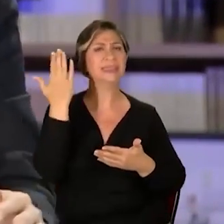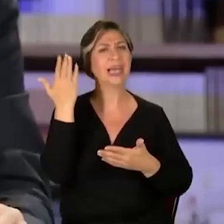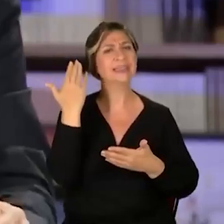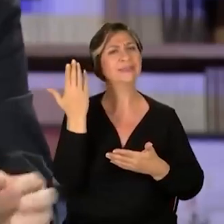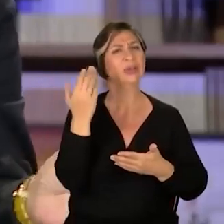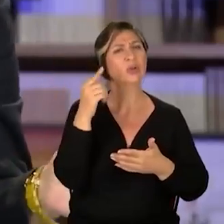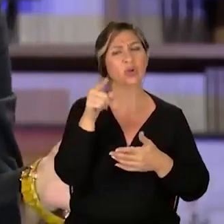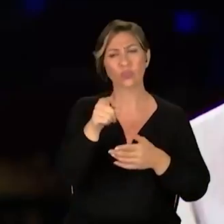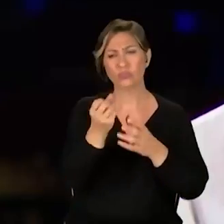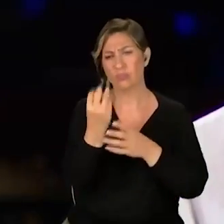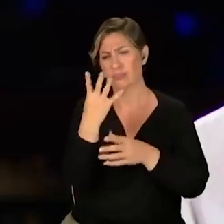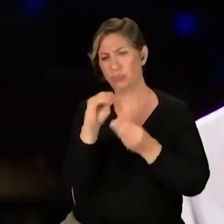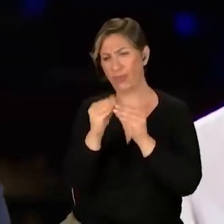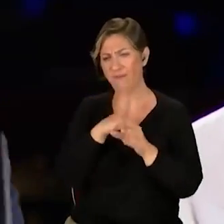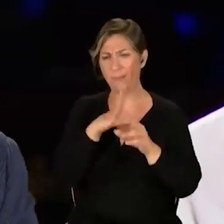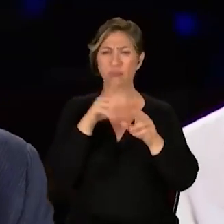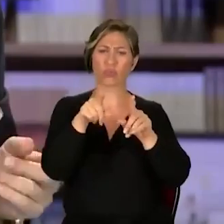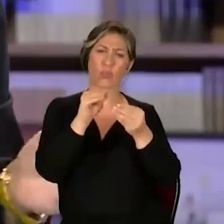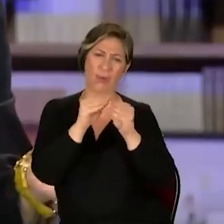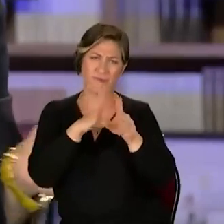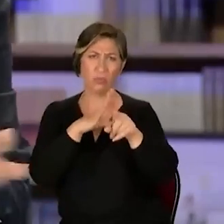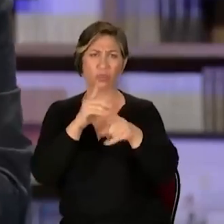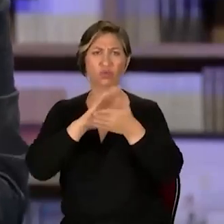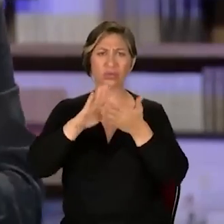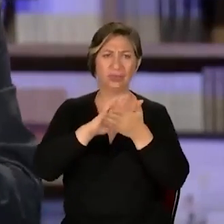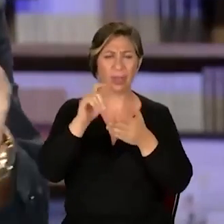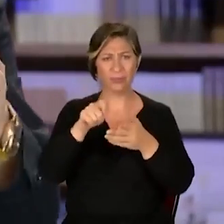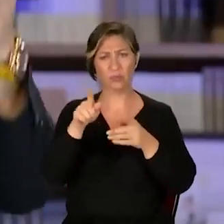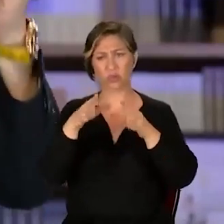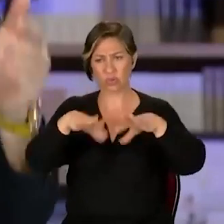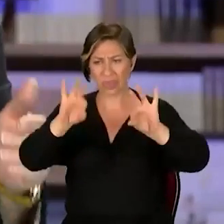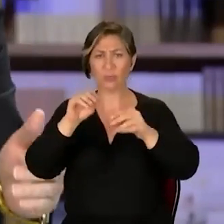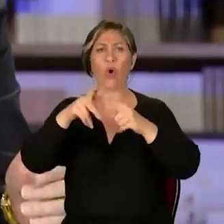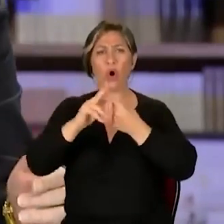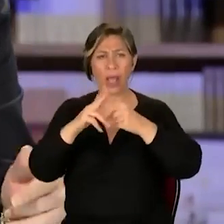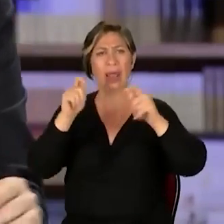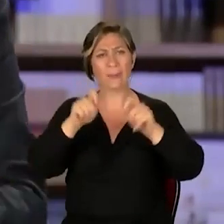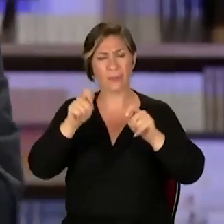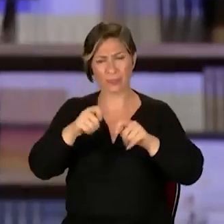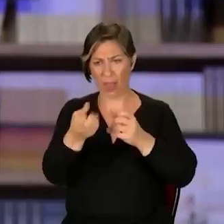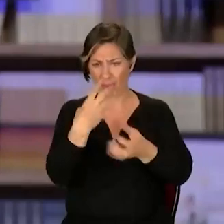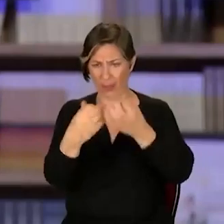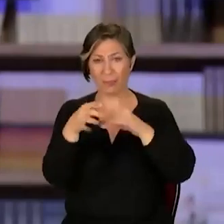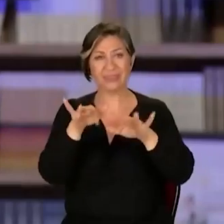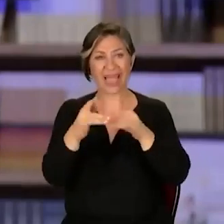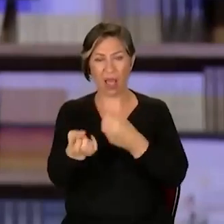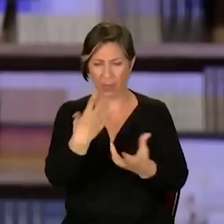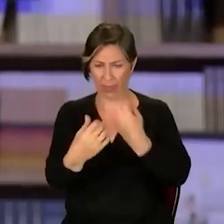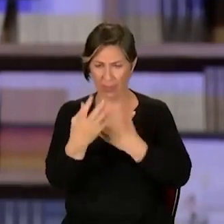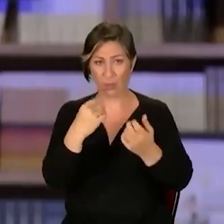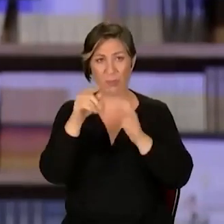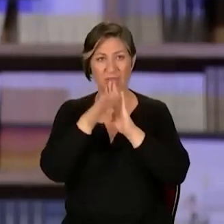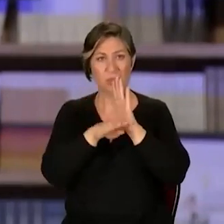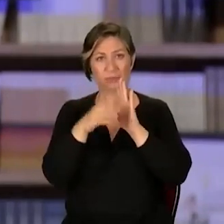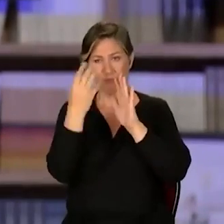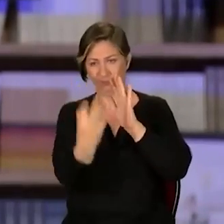yazıyordu işte. Şuramda problem var. Memorimde bilmem ne oldu. Şuramı tedavi ettim. Buramı toparladım falan filan gibi. Çık çık çık. Ya da biz bir program, yani ona bir